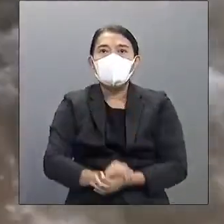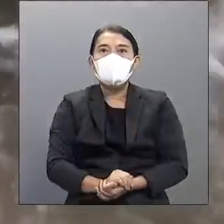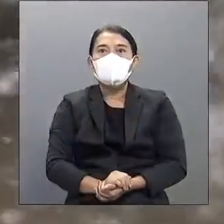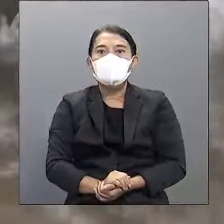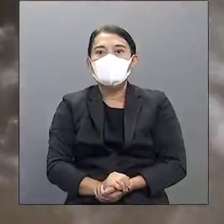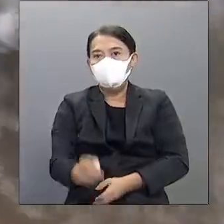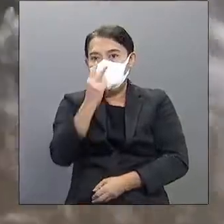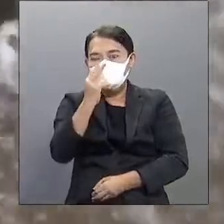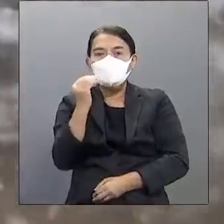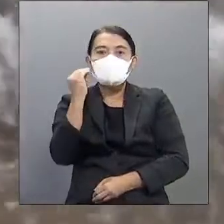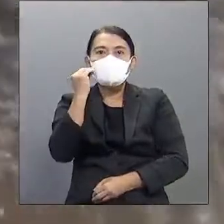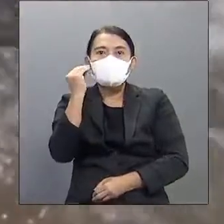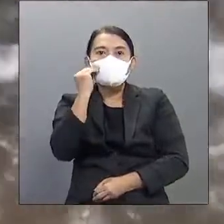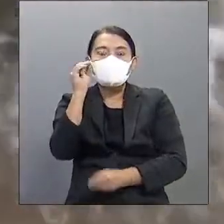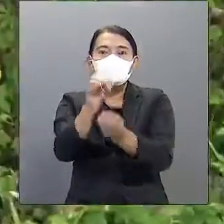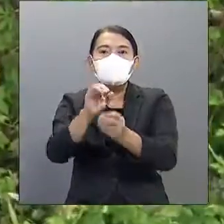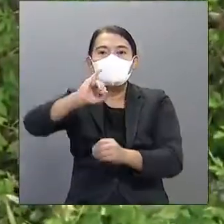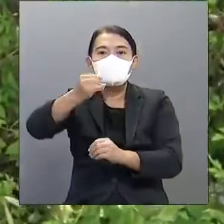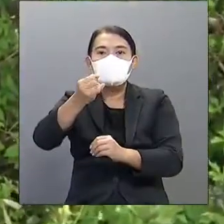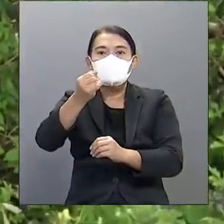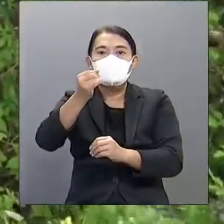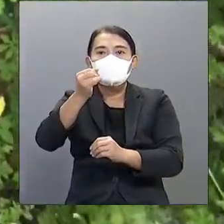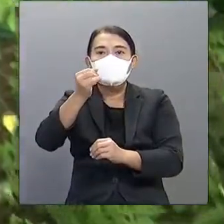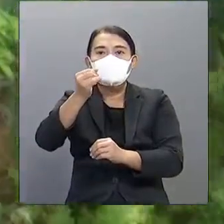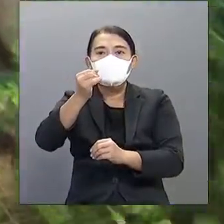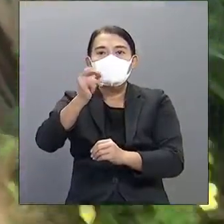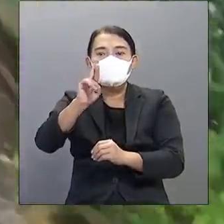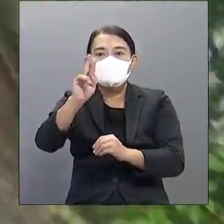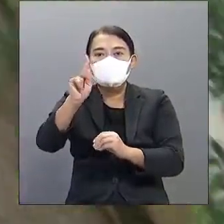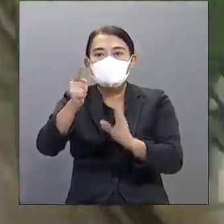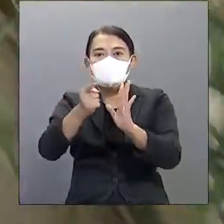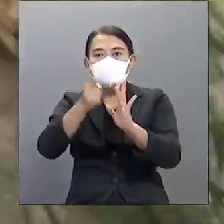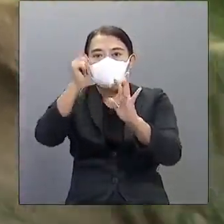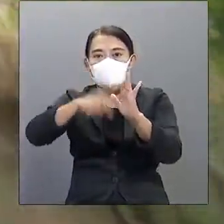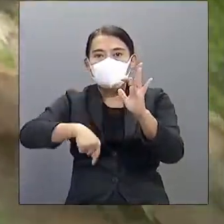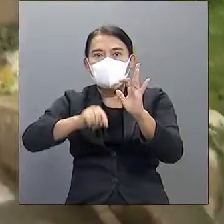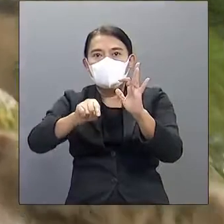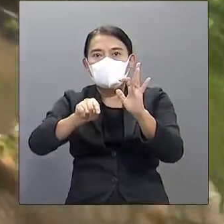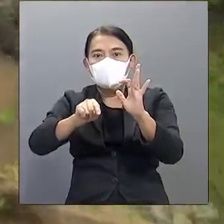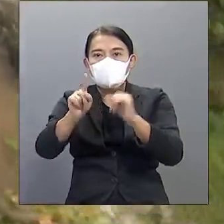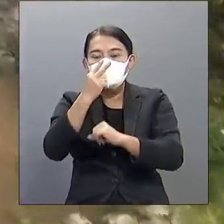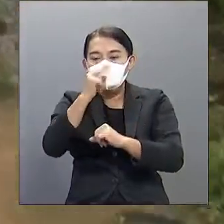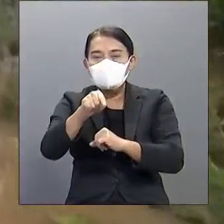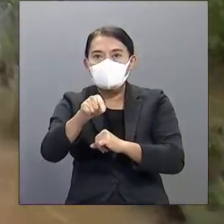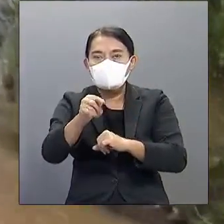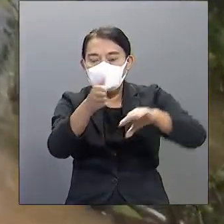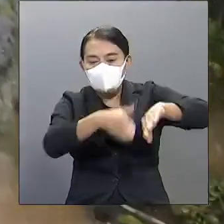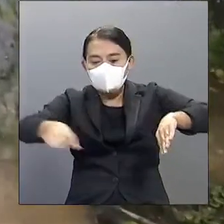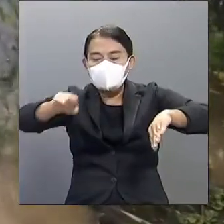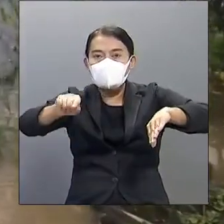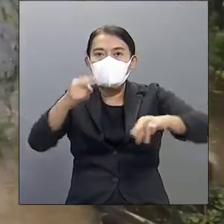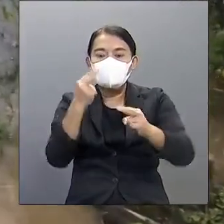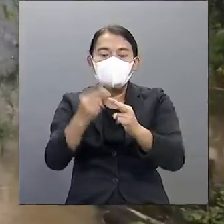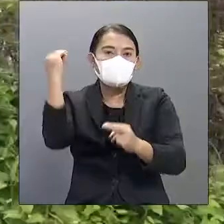ต้องติดตามคือบ้านจระเข้ผอมในตำบลรังนกจุดนี้เป็นพื้นที่ลุ่มต่ำคุณผู้ชมคงจะได้ยินชื่ออยู่บ่อยๆเวลา